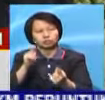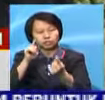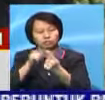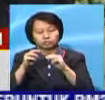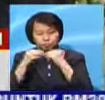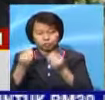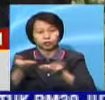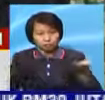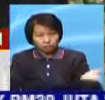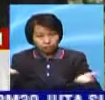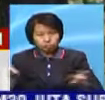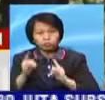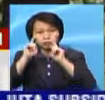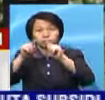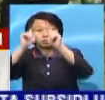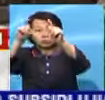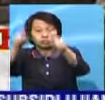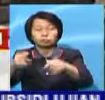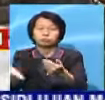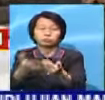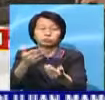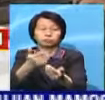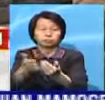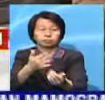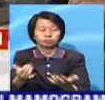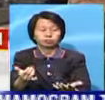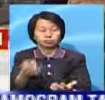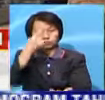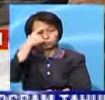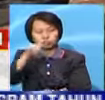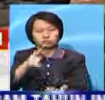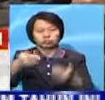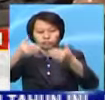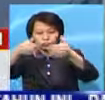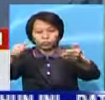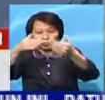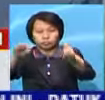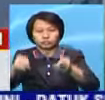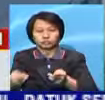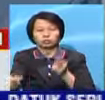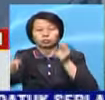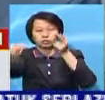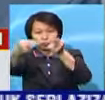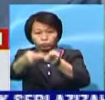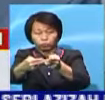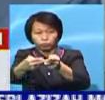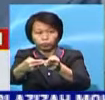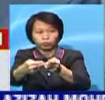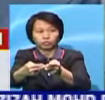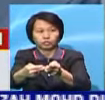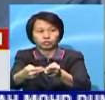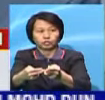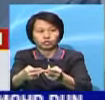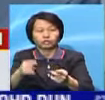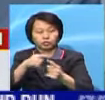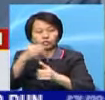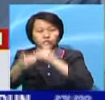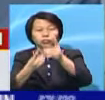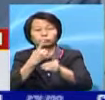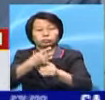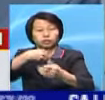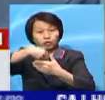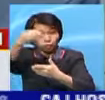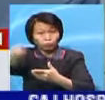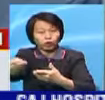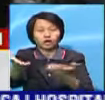kita. Yang sudah pasti matlamat utamanya tadi untuk membuka perhubungan Teluk Melano kepada dunia